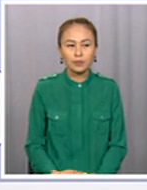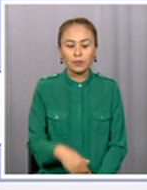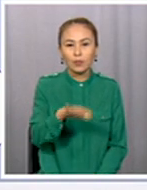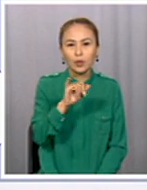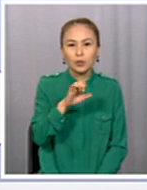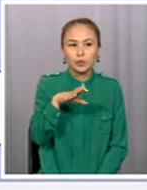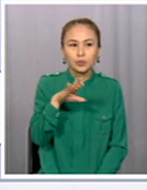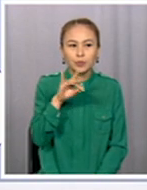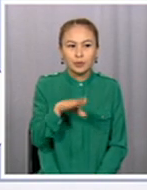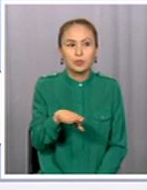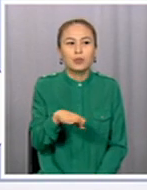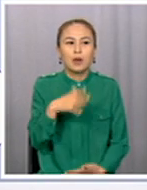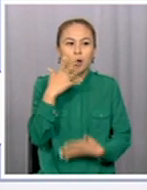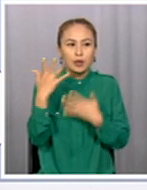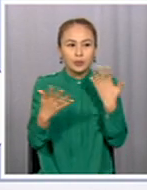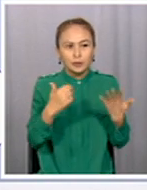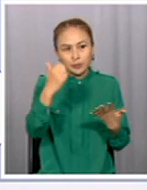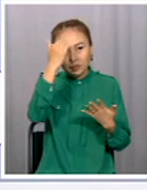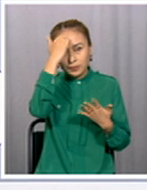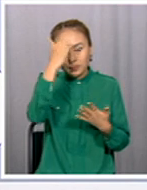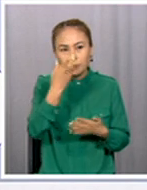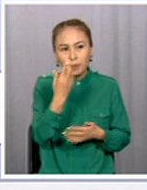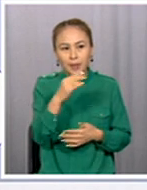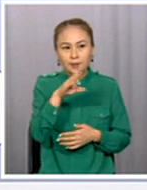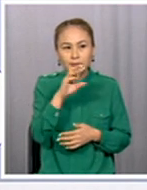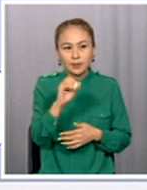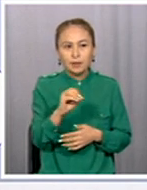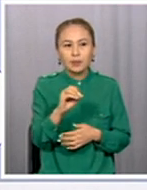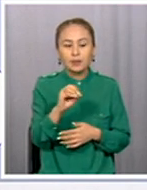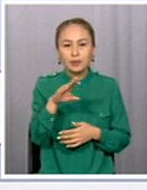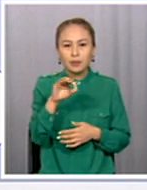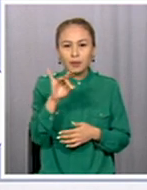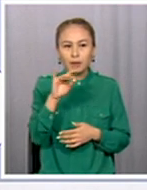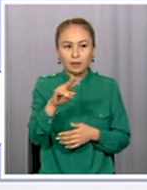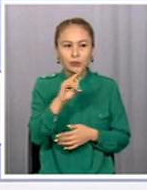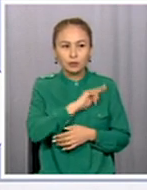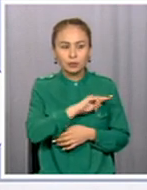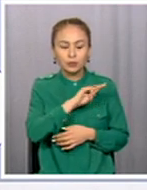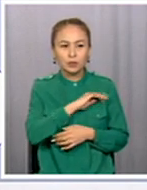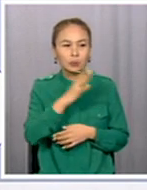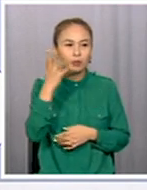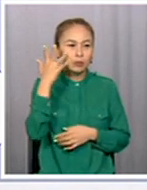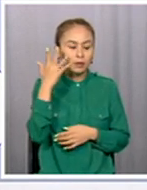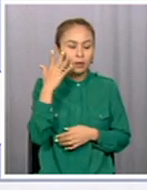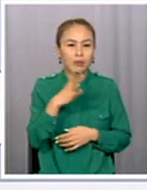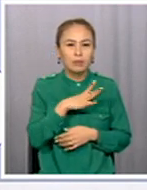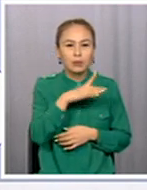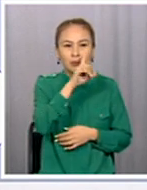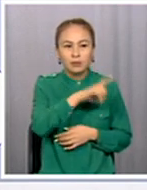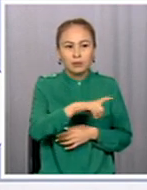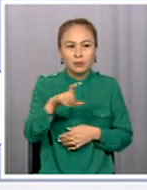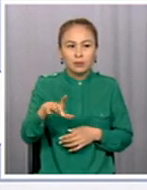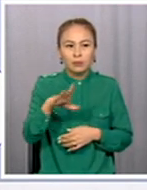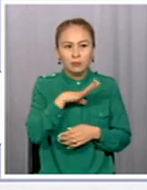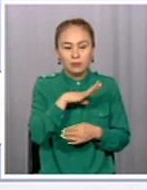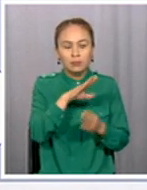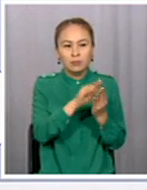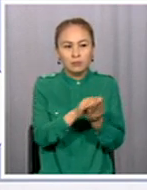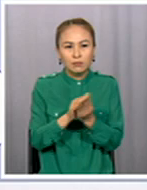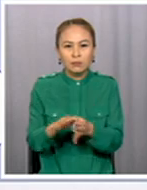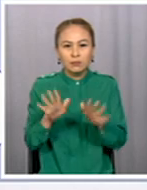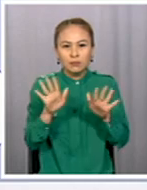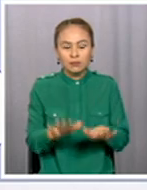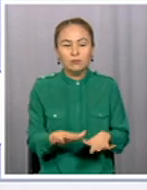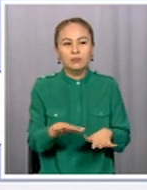Үстірттің археологиялық ескерткіштері Бәйте мен тереңдегі қазба жұмыстары кезінде адам қабірлерімен бірге құрбандық